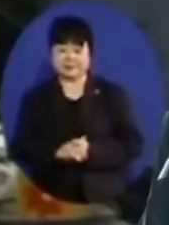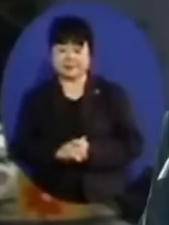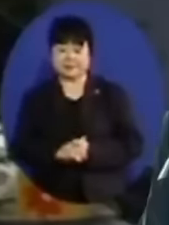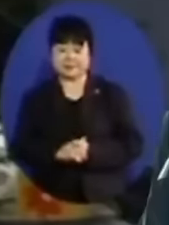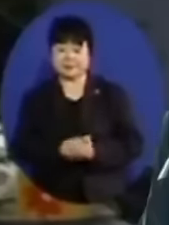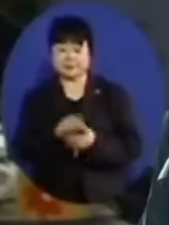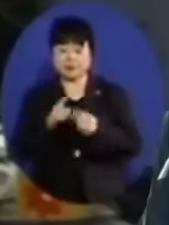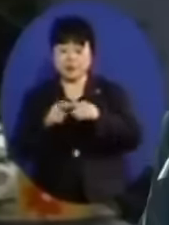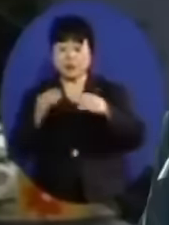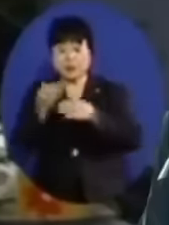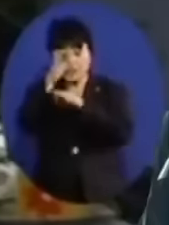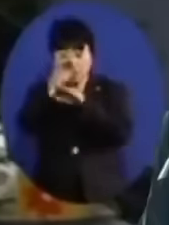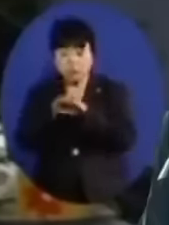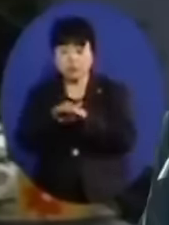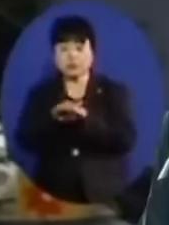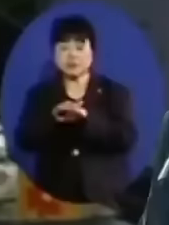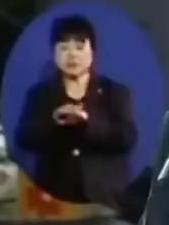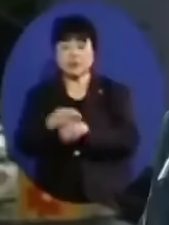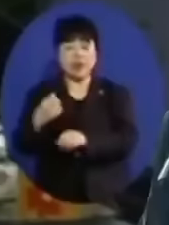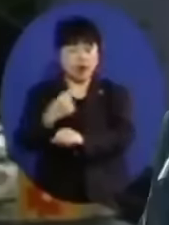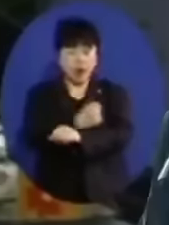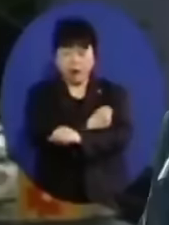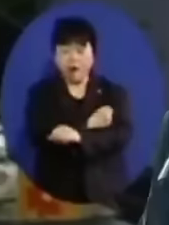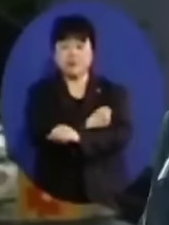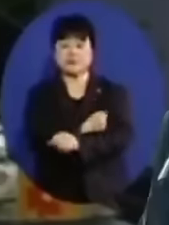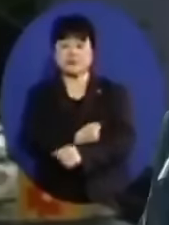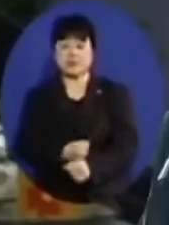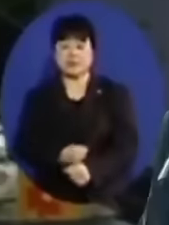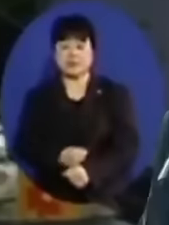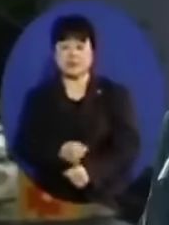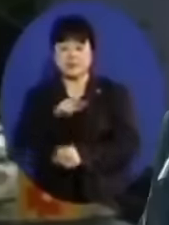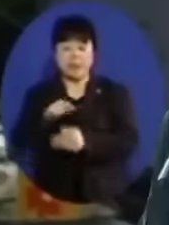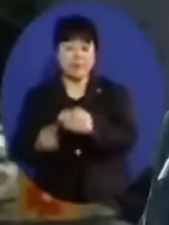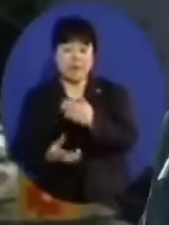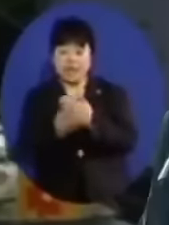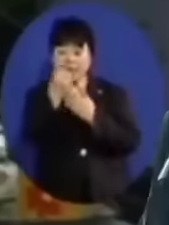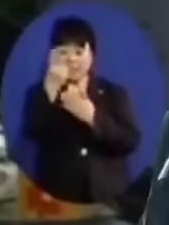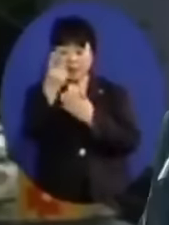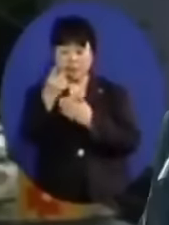우리 교회 성도들이 엄청나게 단결을 해서